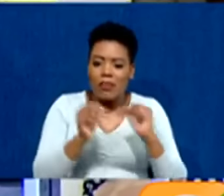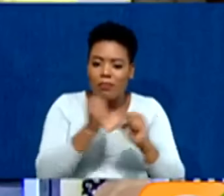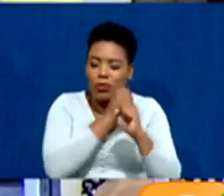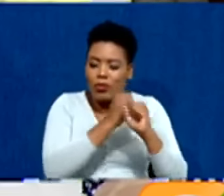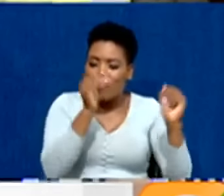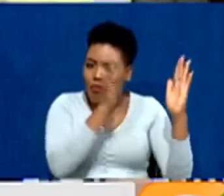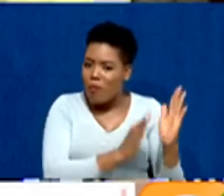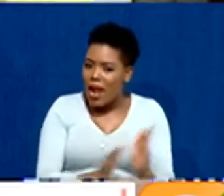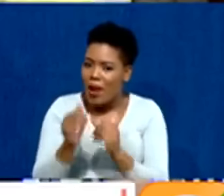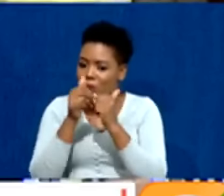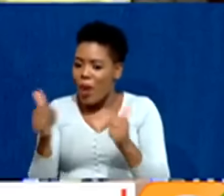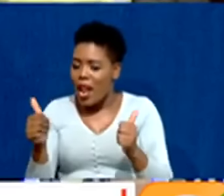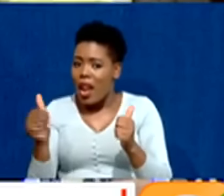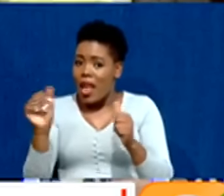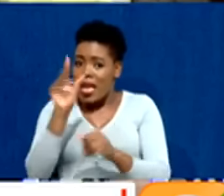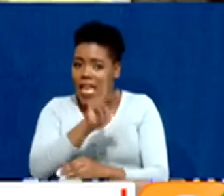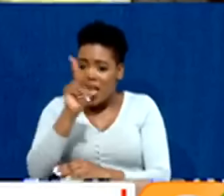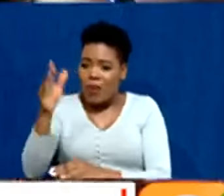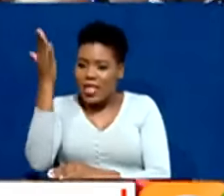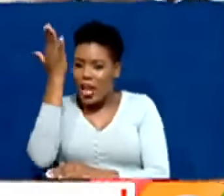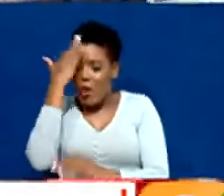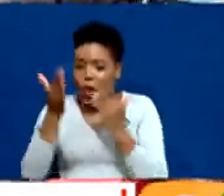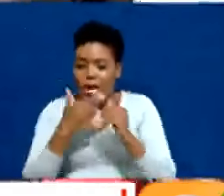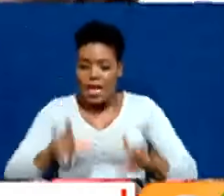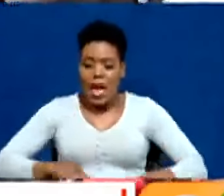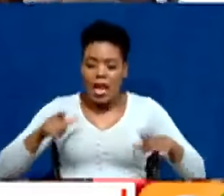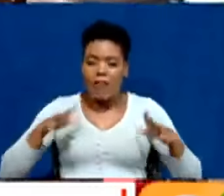inji ambayo jui wananchi wanaweza kufanya kesho gani.